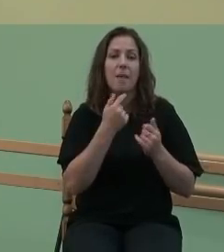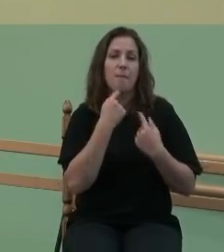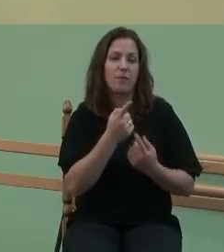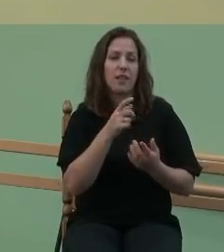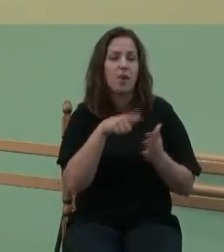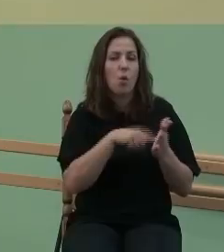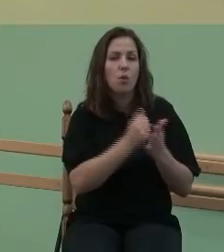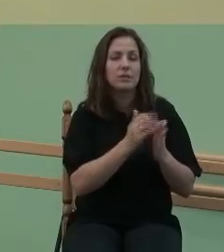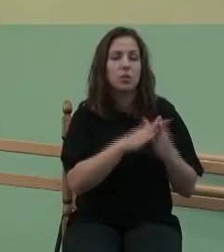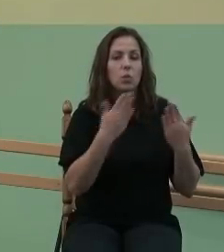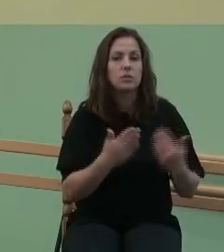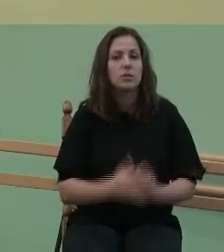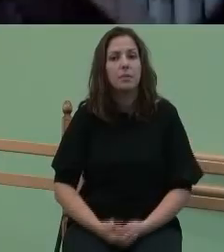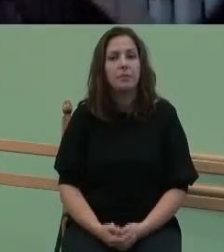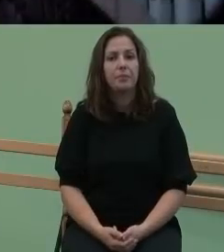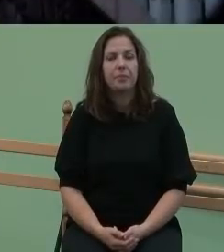Konstytucji.